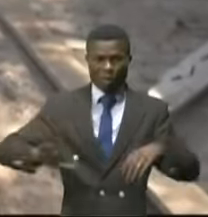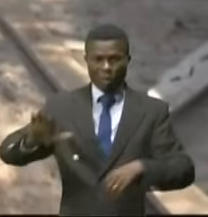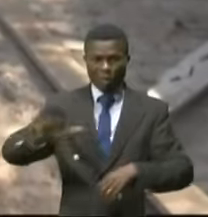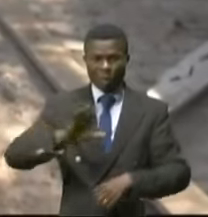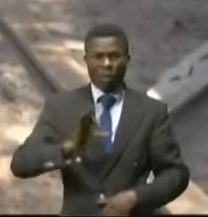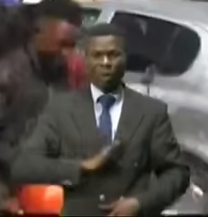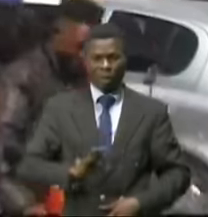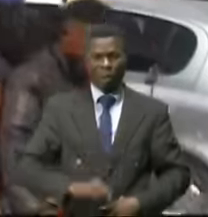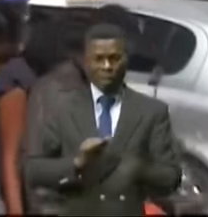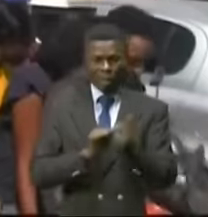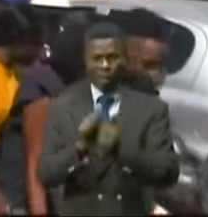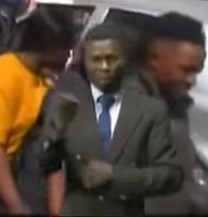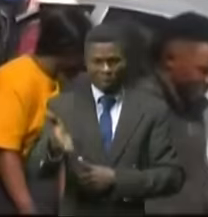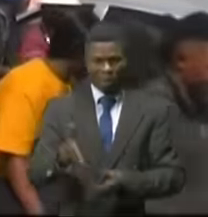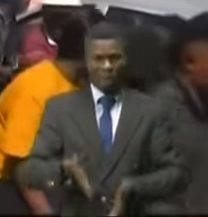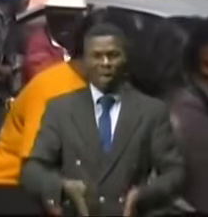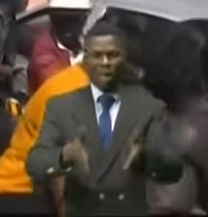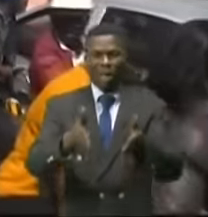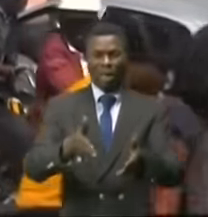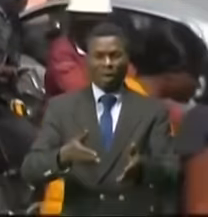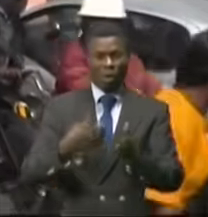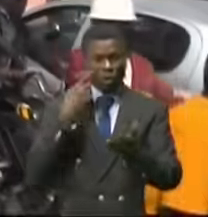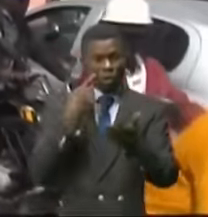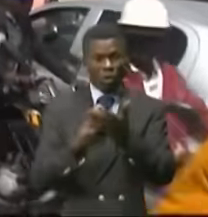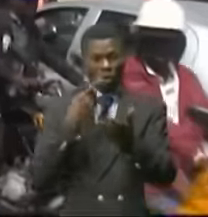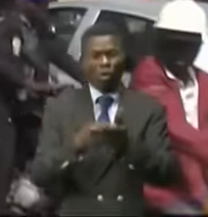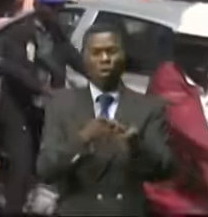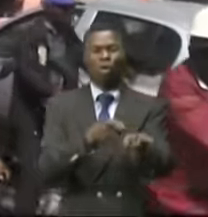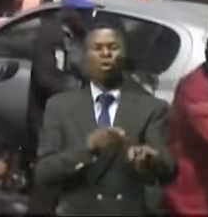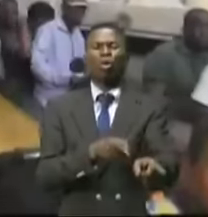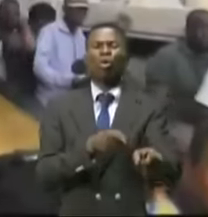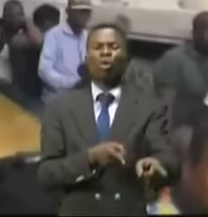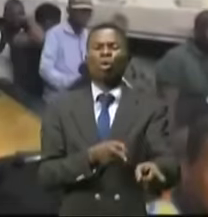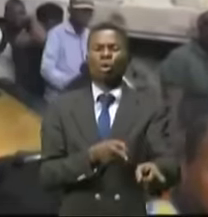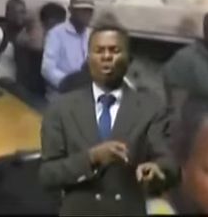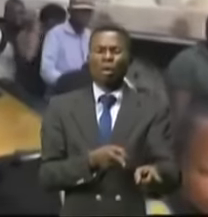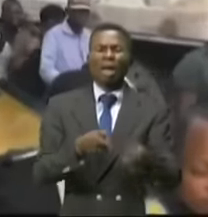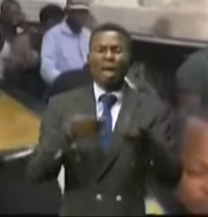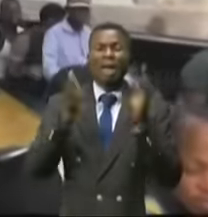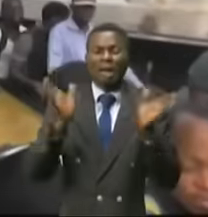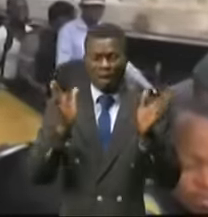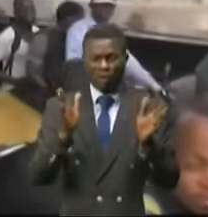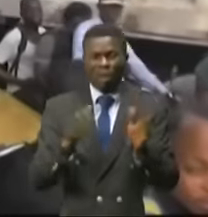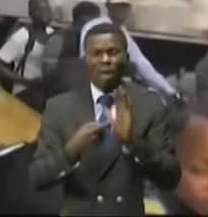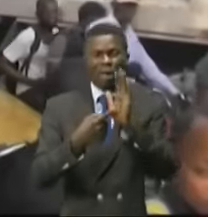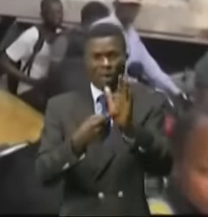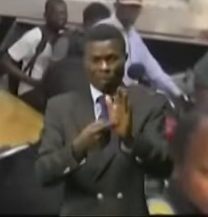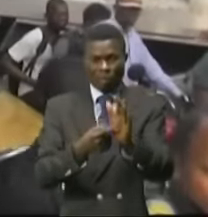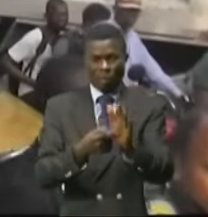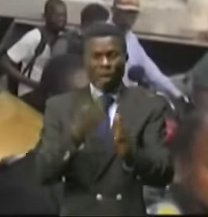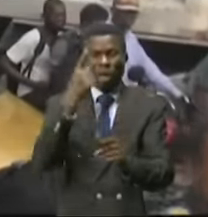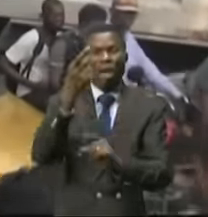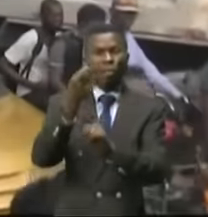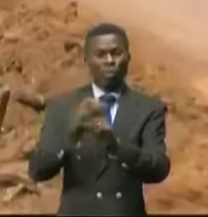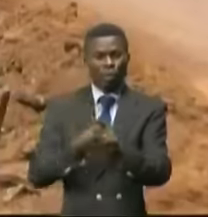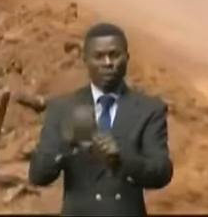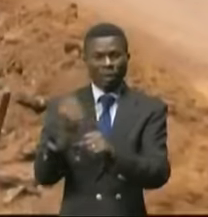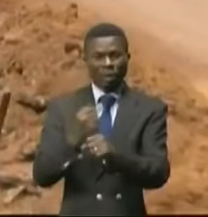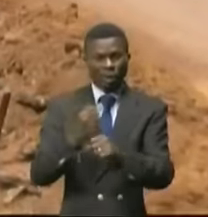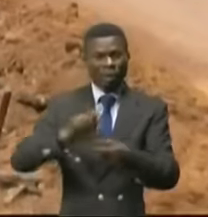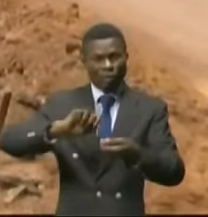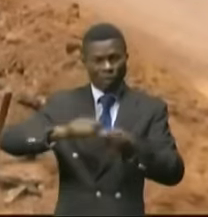Kinshasa. Cette avenue est caractérisée par des embouteillages parfois monstres. C'est ce qui justifie, voici plus d'un mois, ces travaux